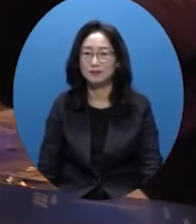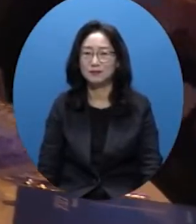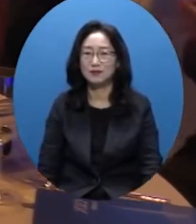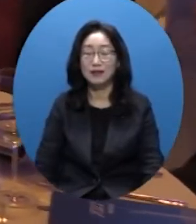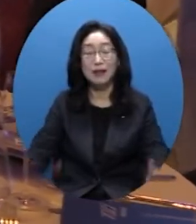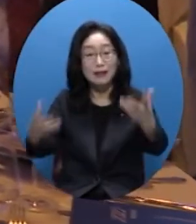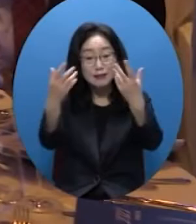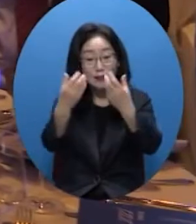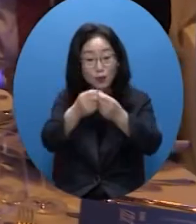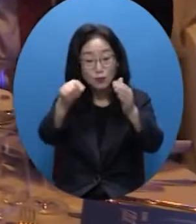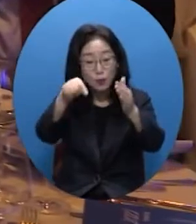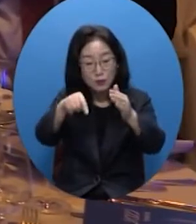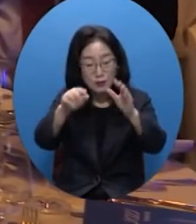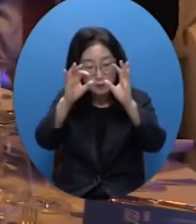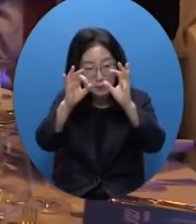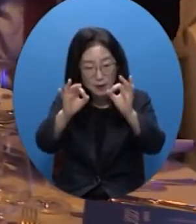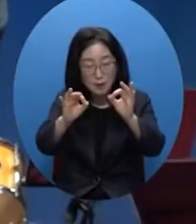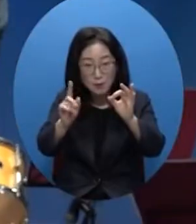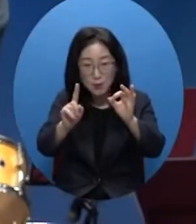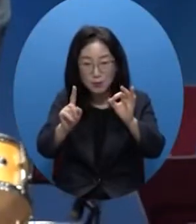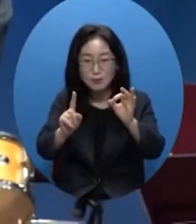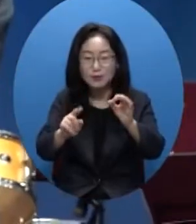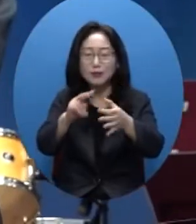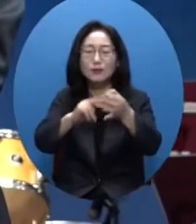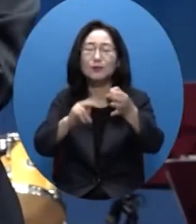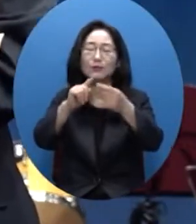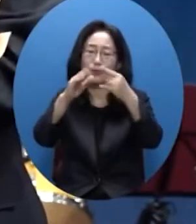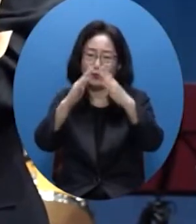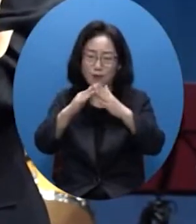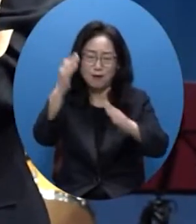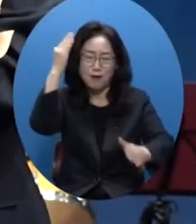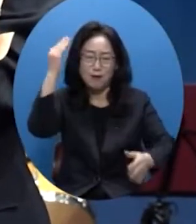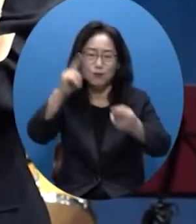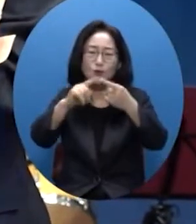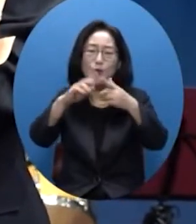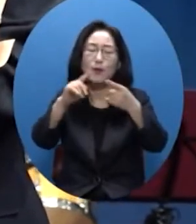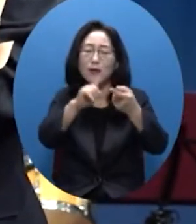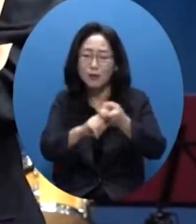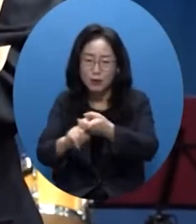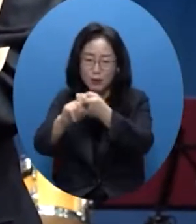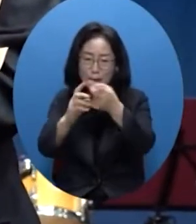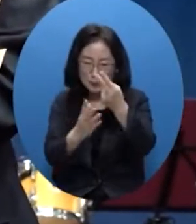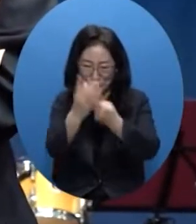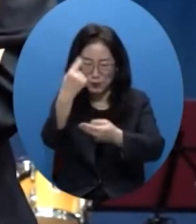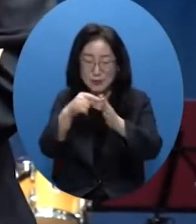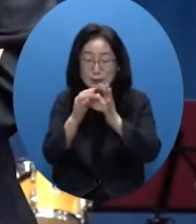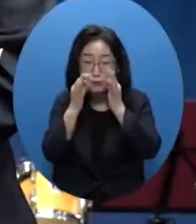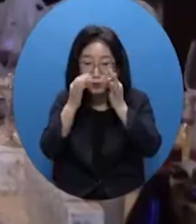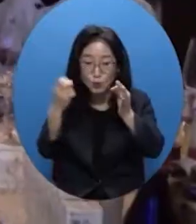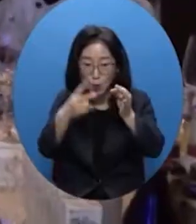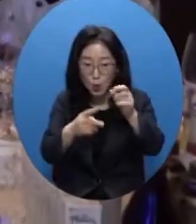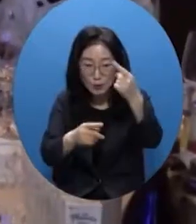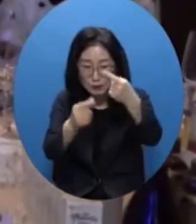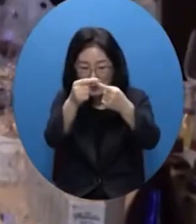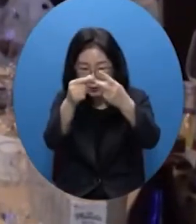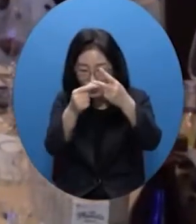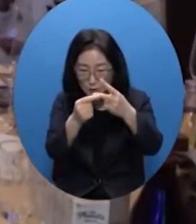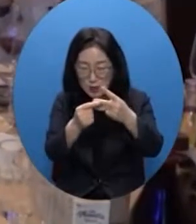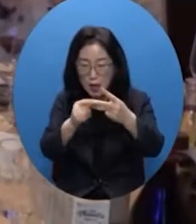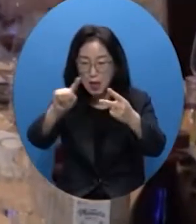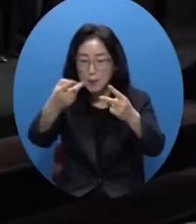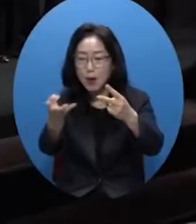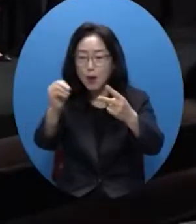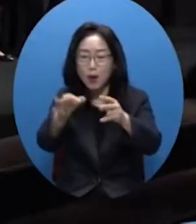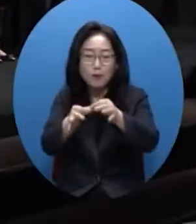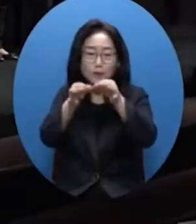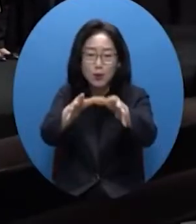그 내용 속에 우리 교회가 한국교회 연합을 해서 이 쓴 걸까 코밑에 100억을 희사 해서 어려운